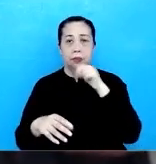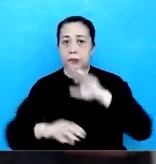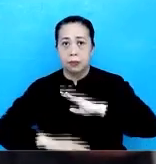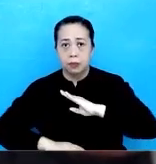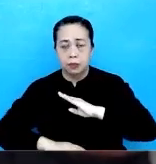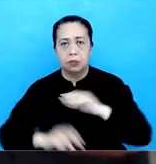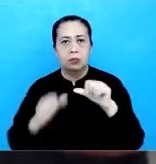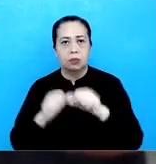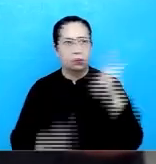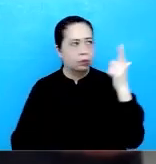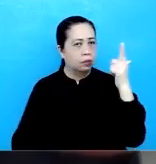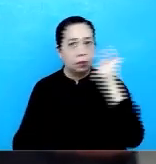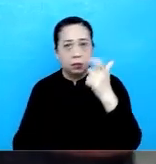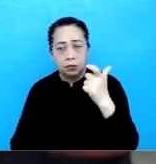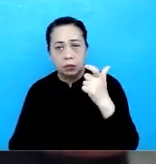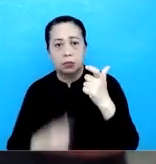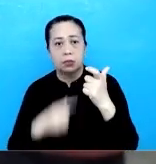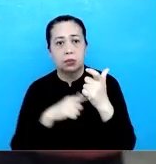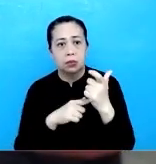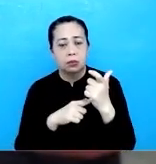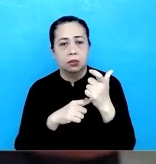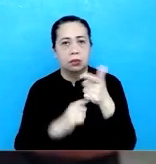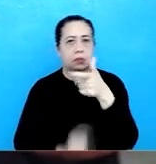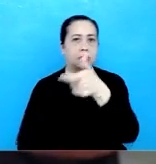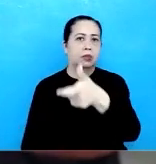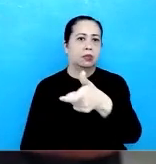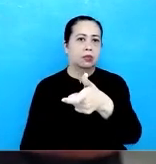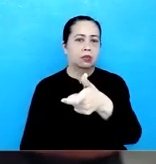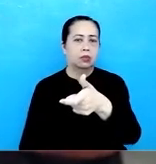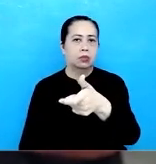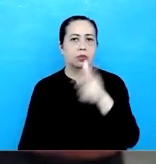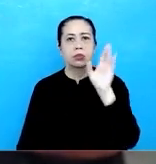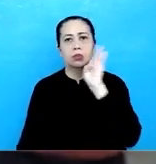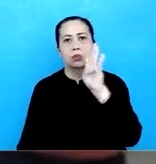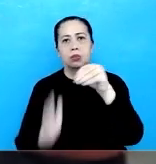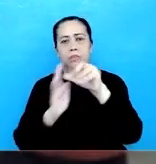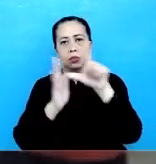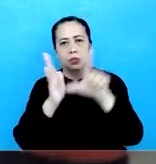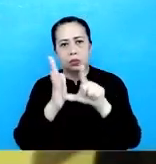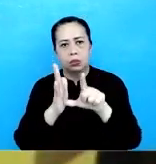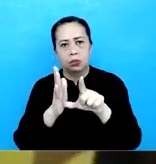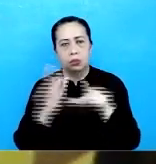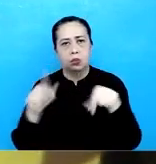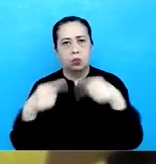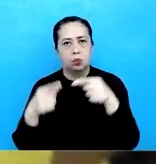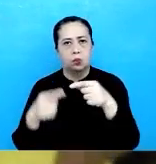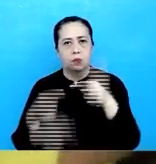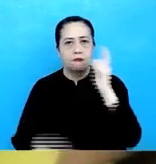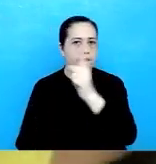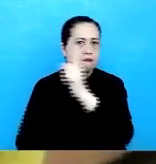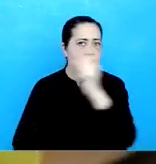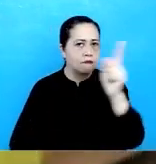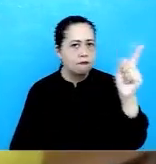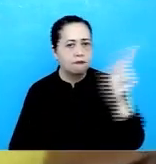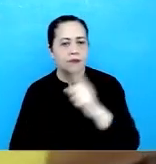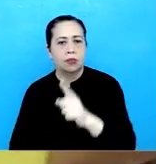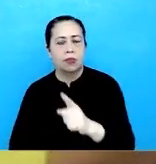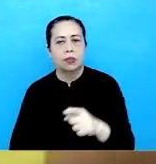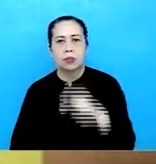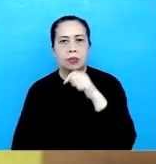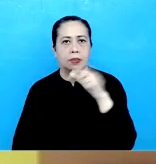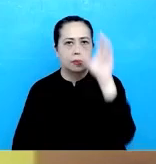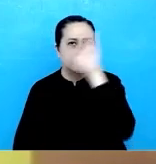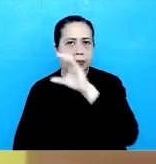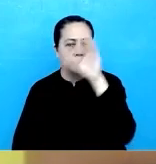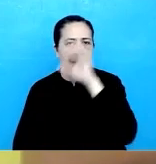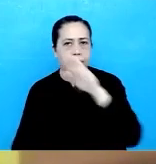baril at tinutok doon sa bayaw habang nagbabanta. Hindi pa nahahanap ang patalim